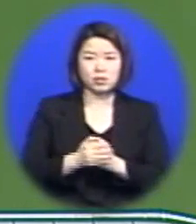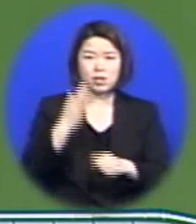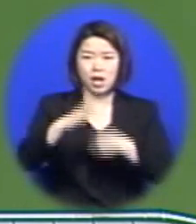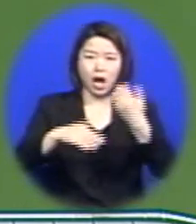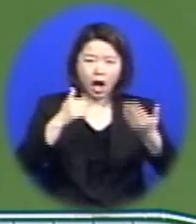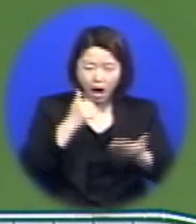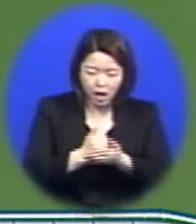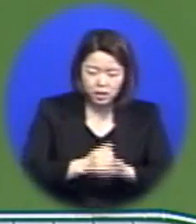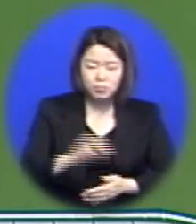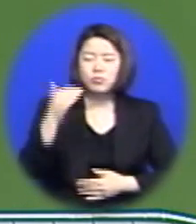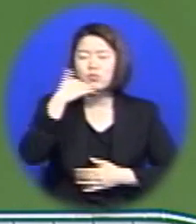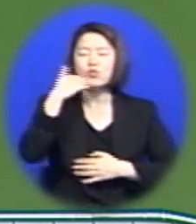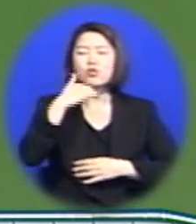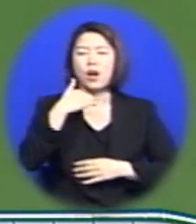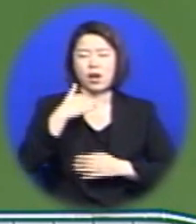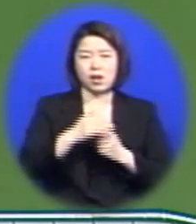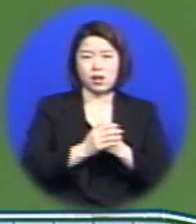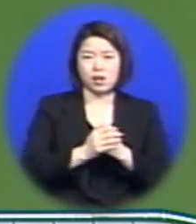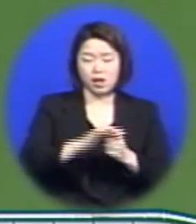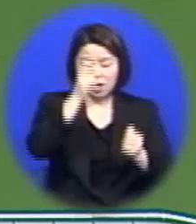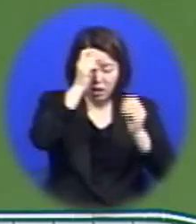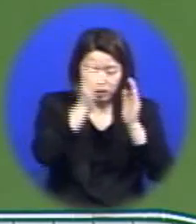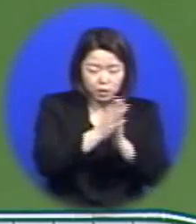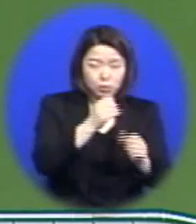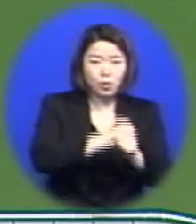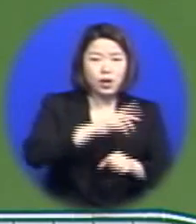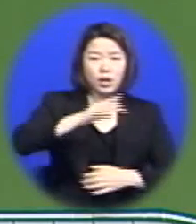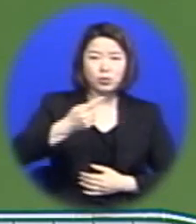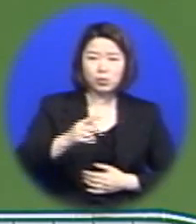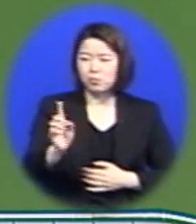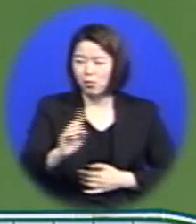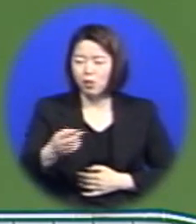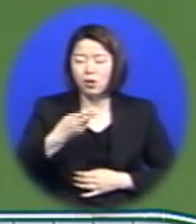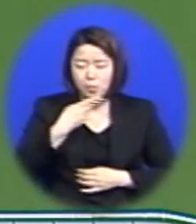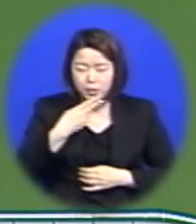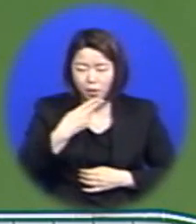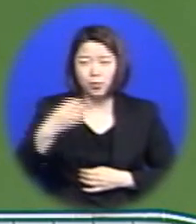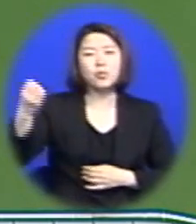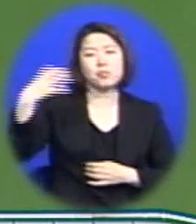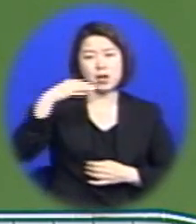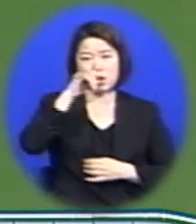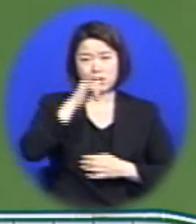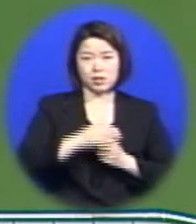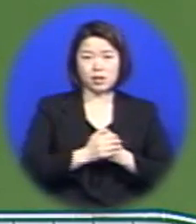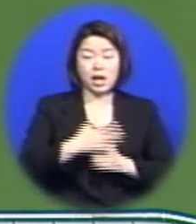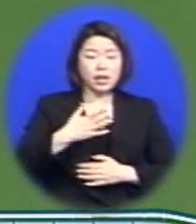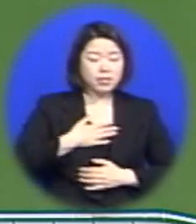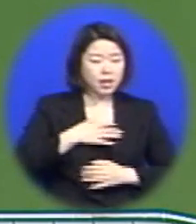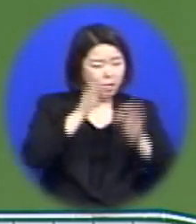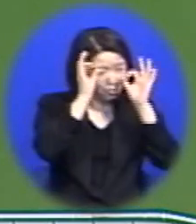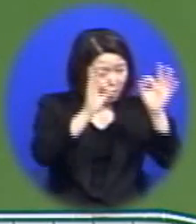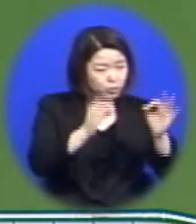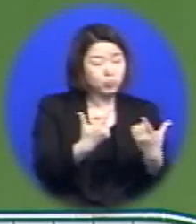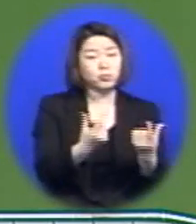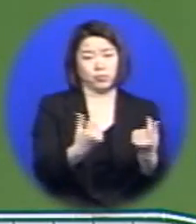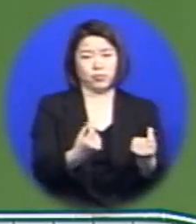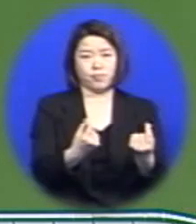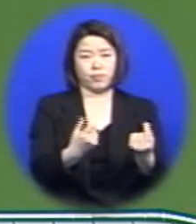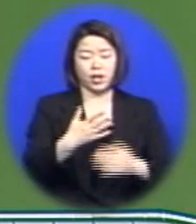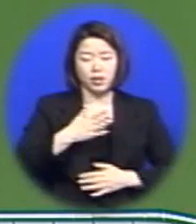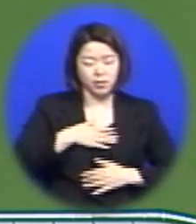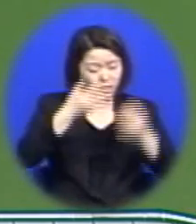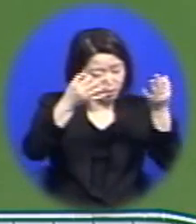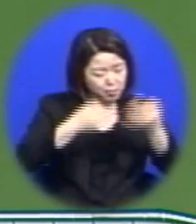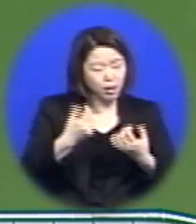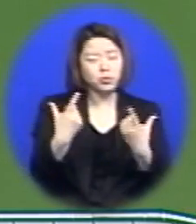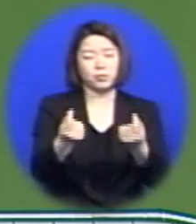아무게 집사가 기도해도 별것 없다고 합다 내가 봐도 그렇습니다 내가 봐도